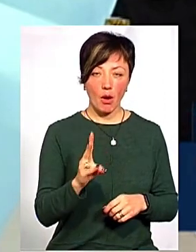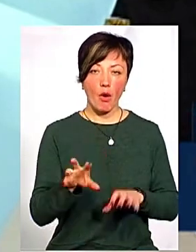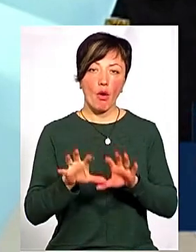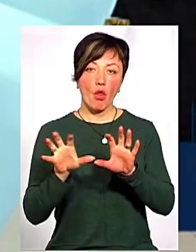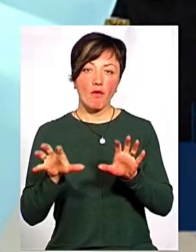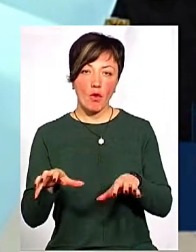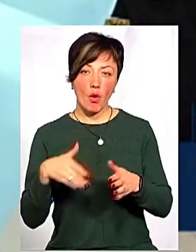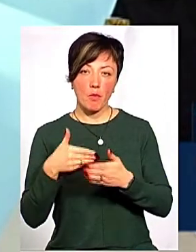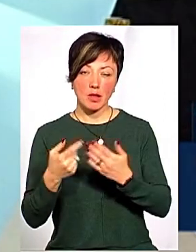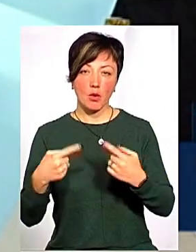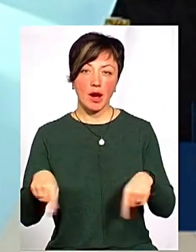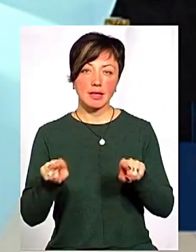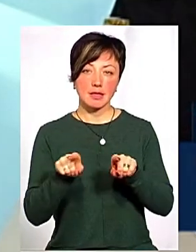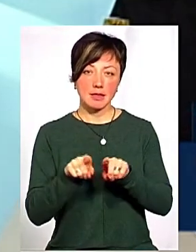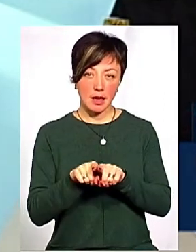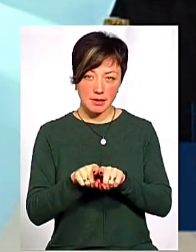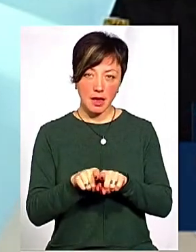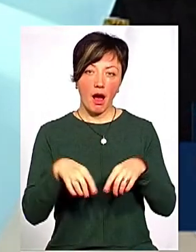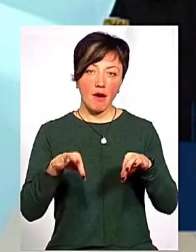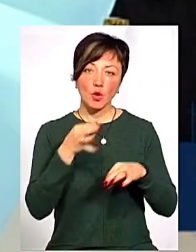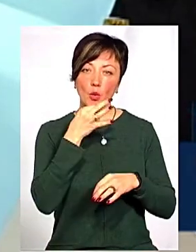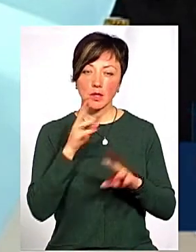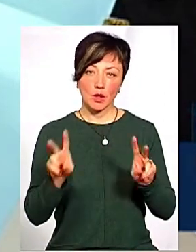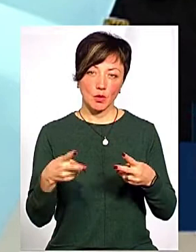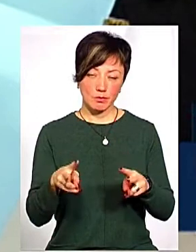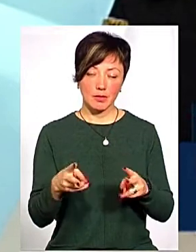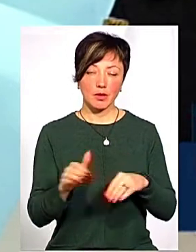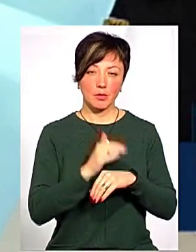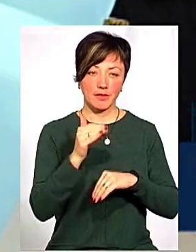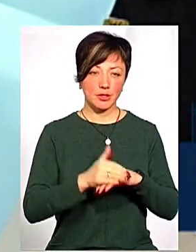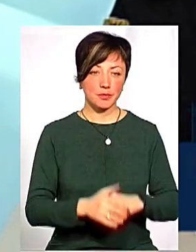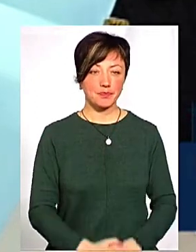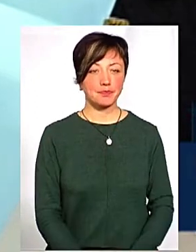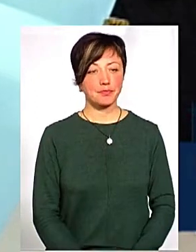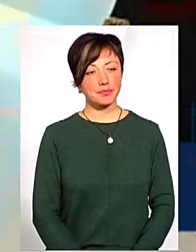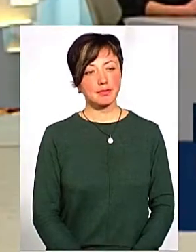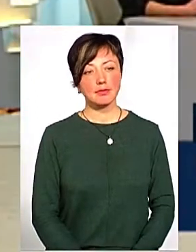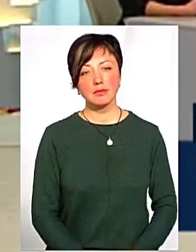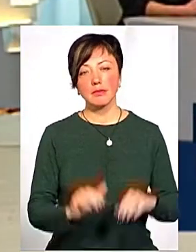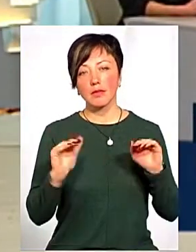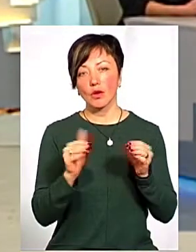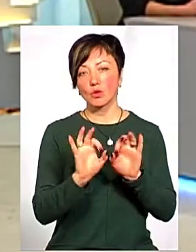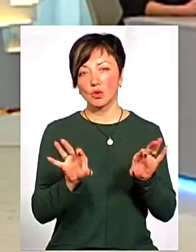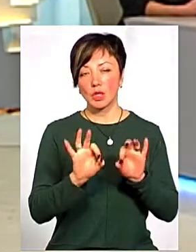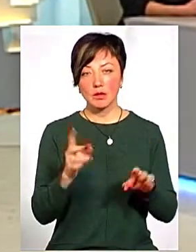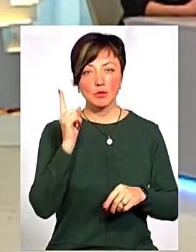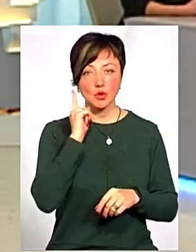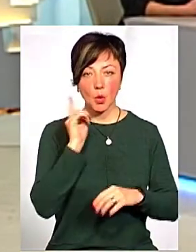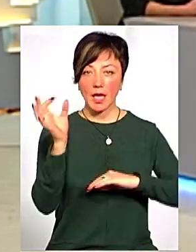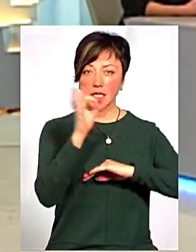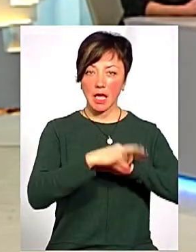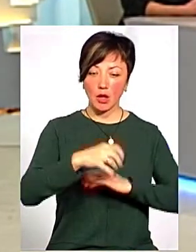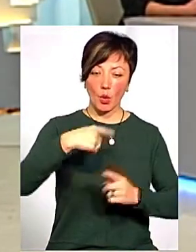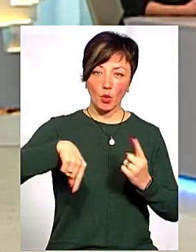«Хмельницький автолюбительський клуб» або «ХАЛК» Володимиром Огойком. Добрий вечір. Добрий вечір. От у сюжеті щойно почули, що на Західноокружній